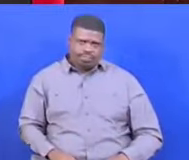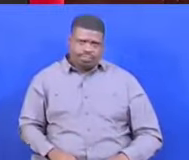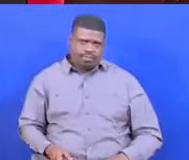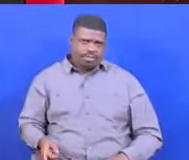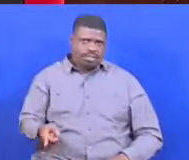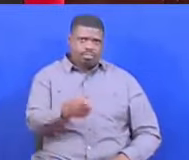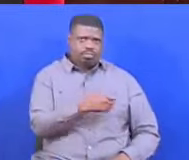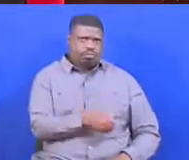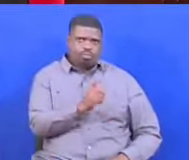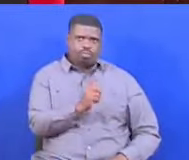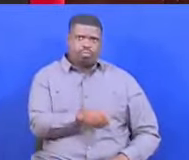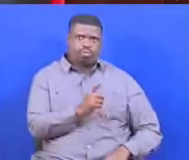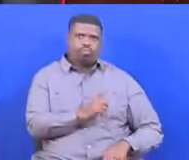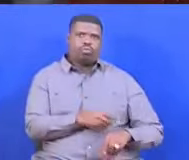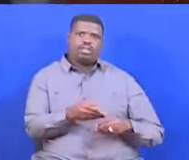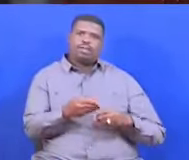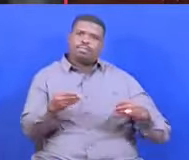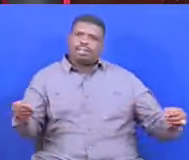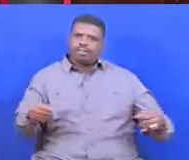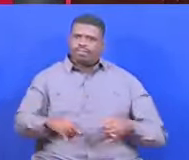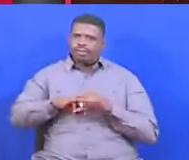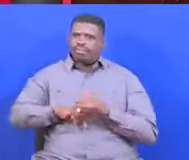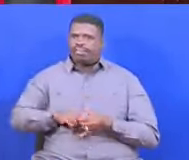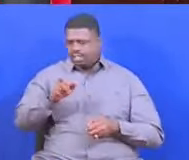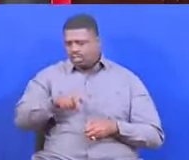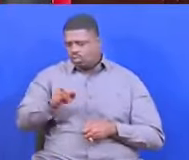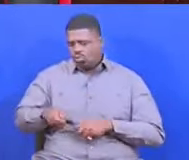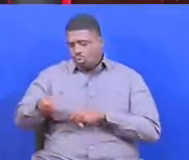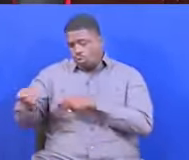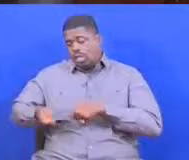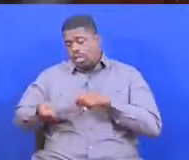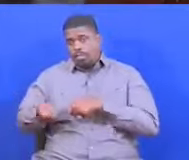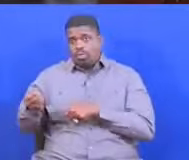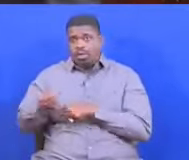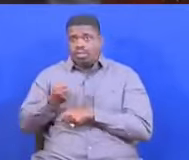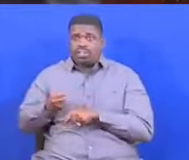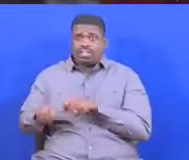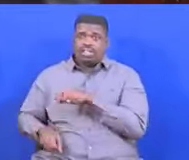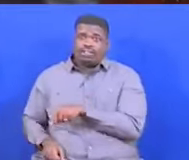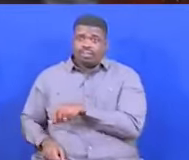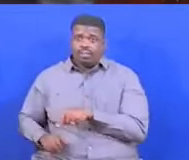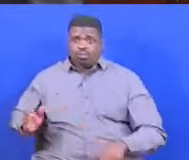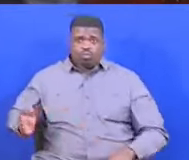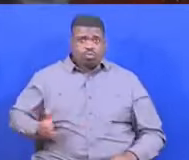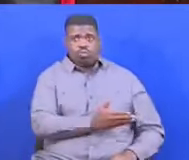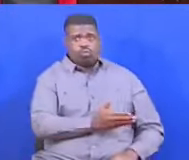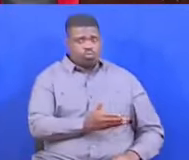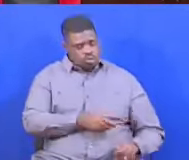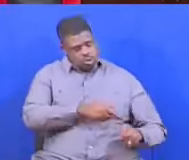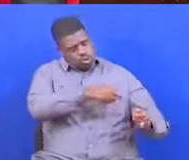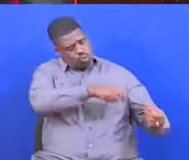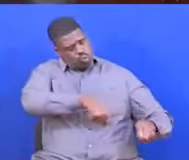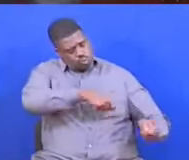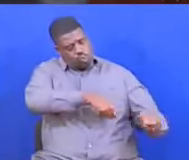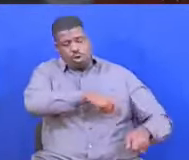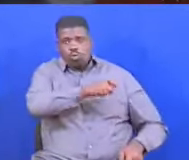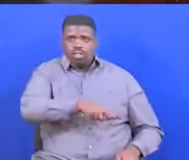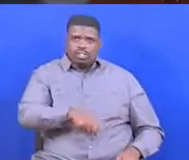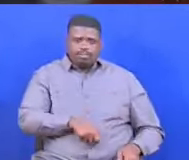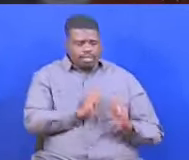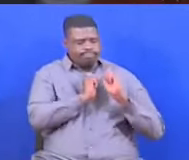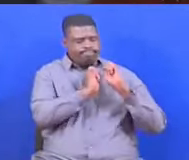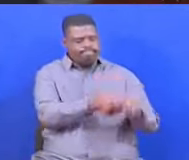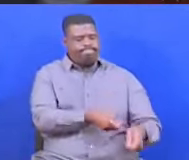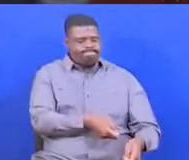mkopo uwe ni wa muda mrefu, uwe ni rafiki kwa wakulima. Tukifanya hivi tutaondoa wakulima kwenye kulima kwa jembe la mkono,